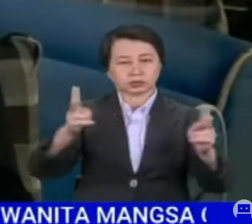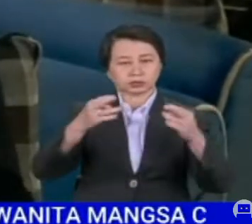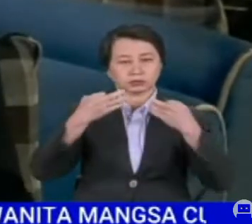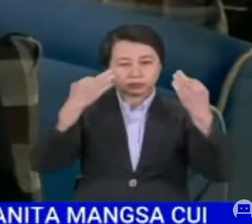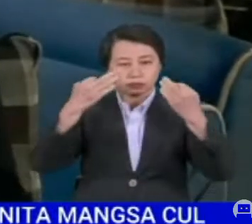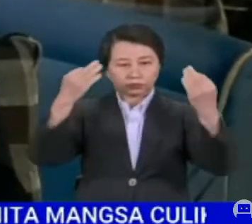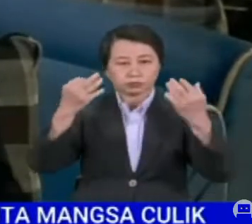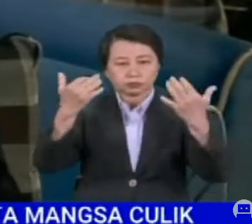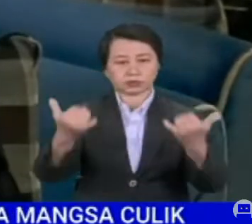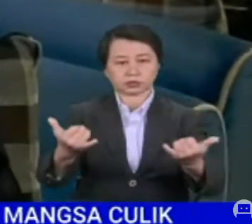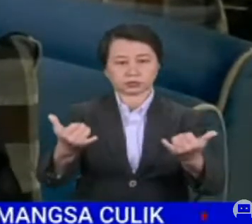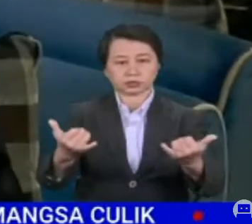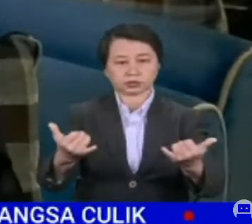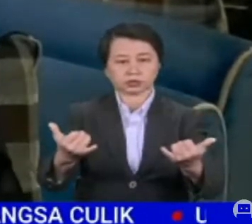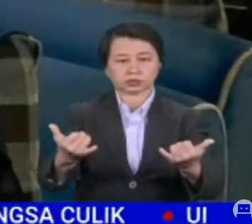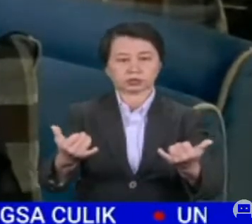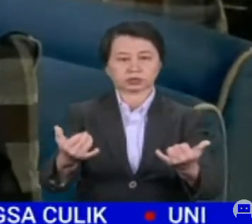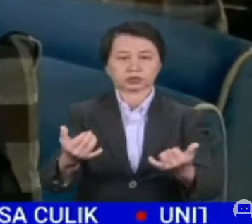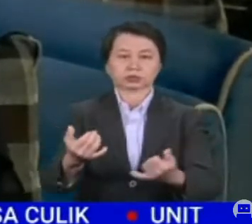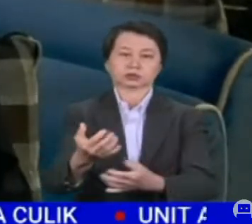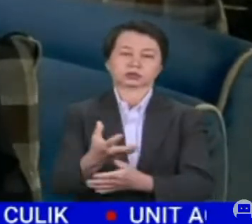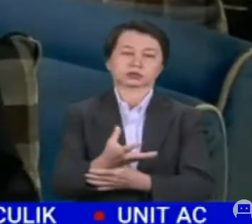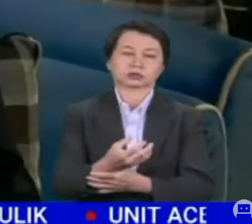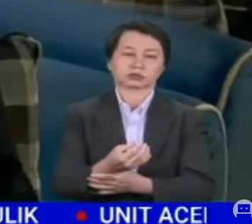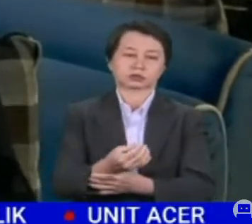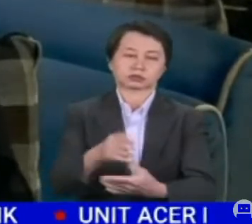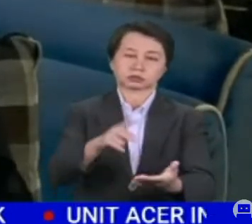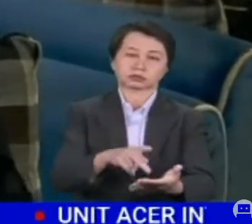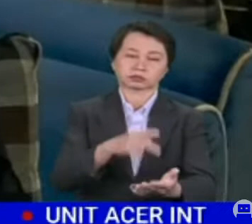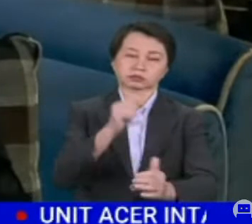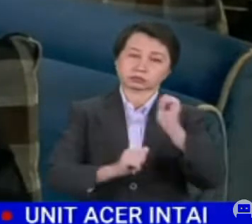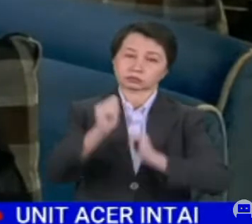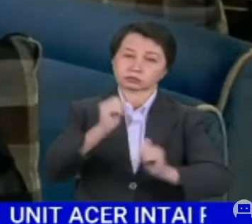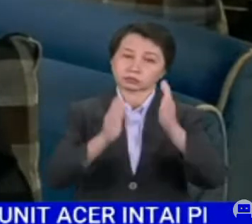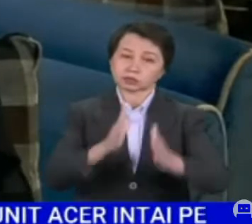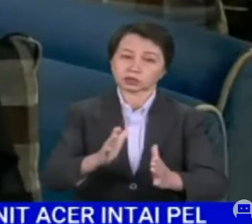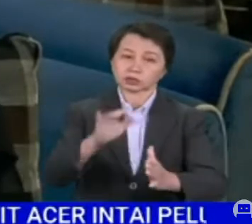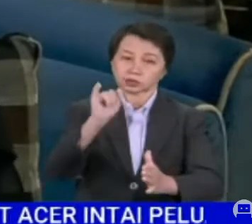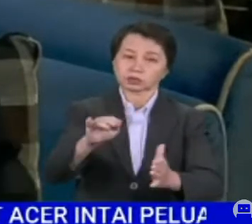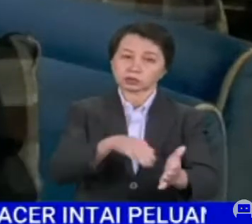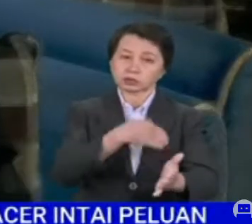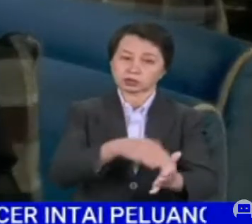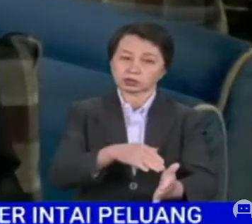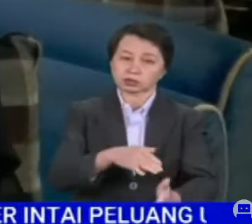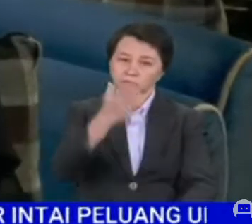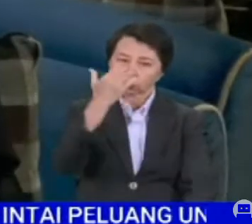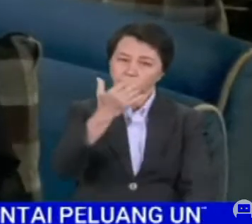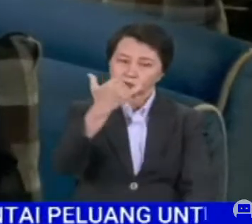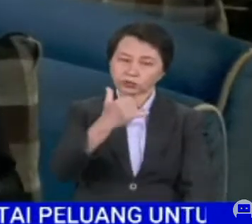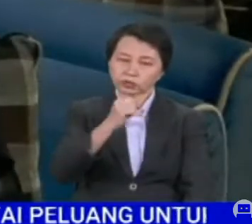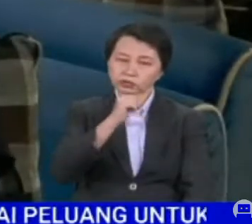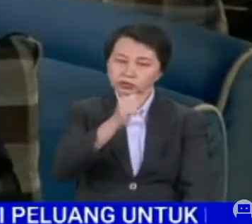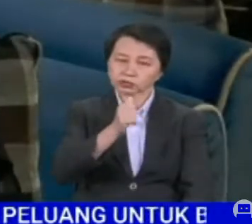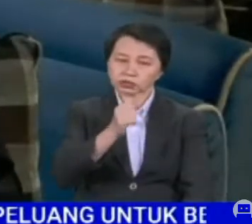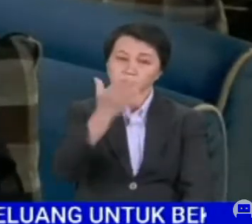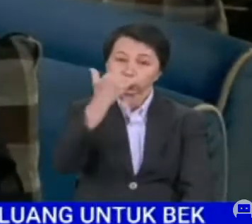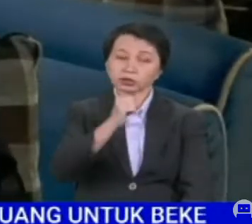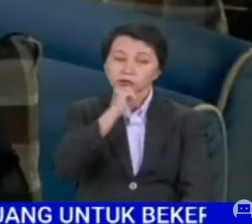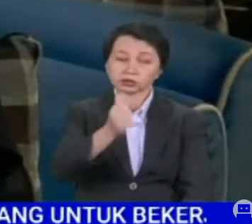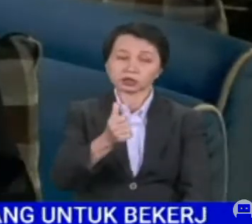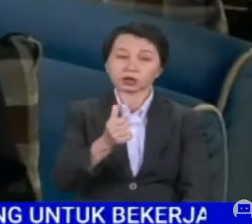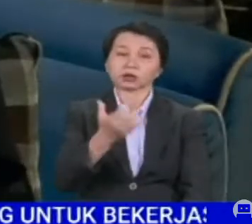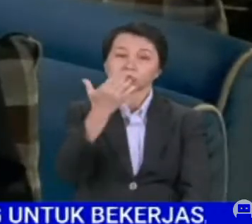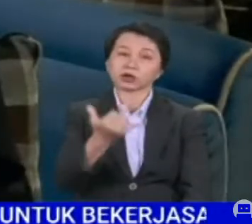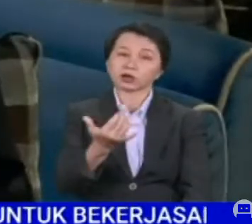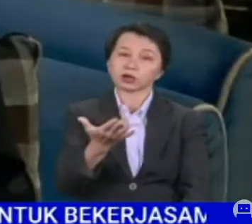popular sekarang ni, kan? Konsert, yes. Tapi kalau kenapa tidak? Why not, kan? Kenapa tidak?